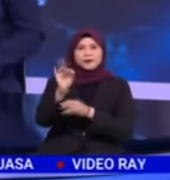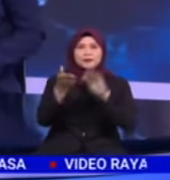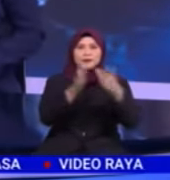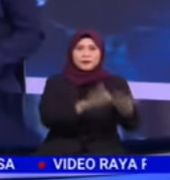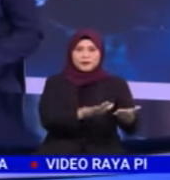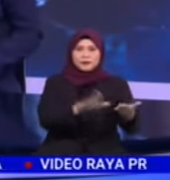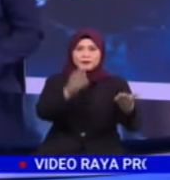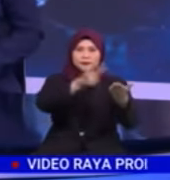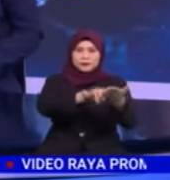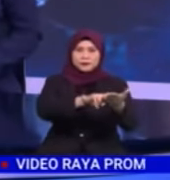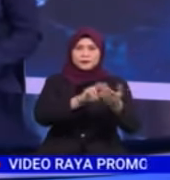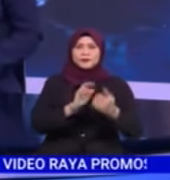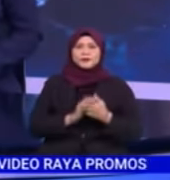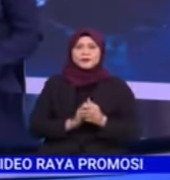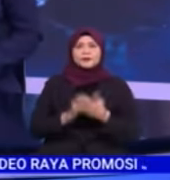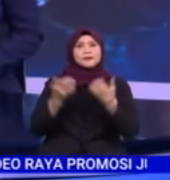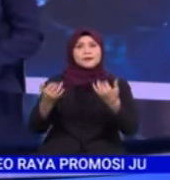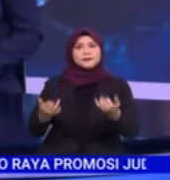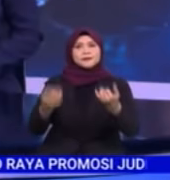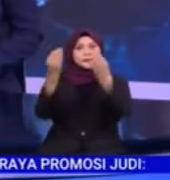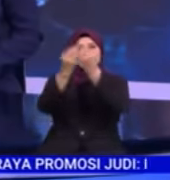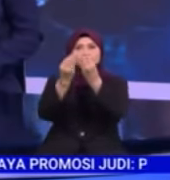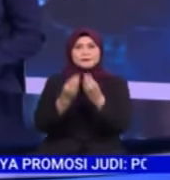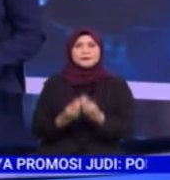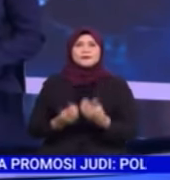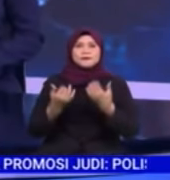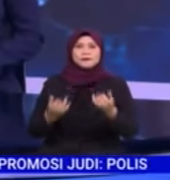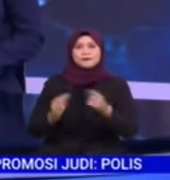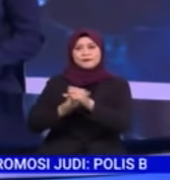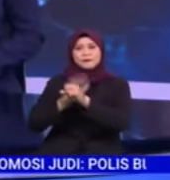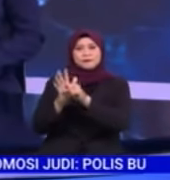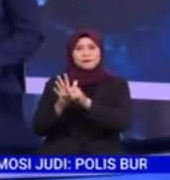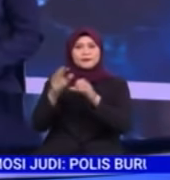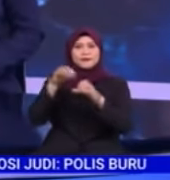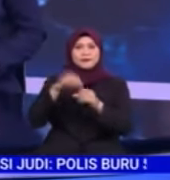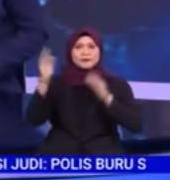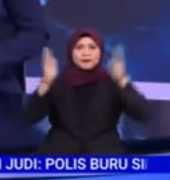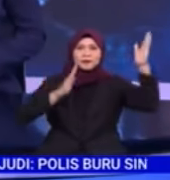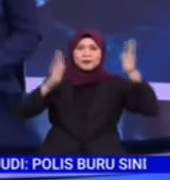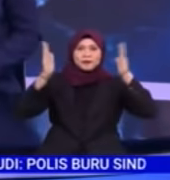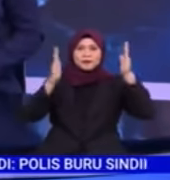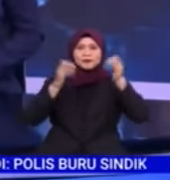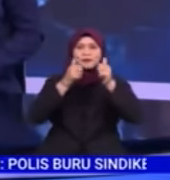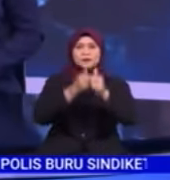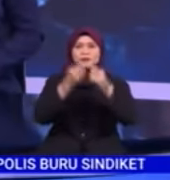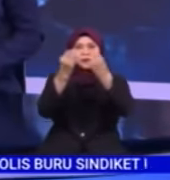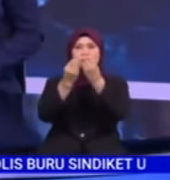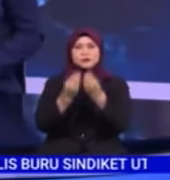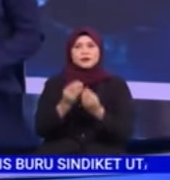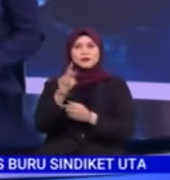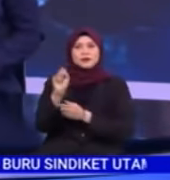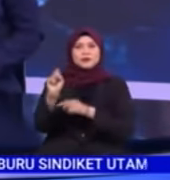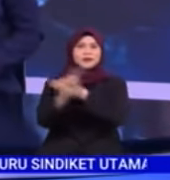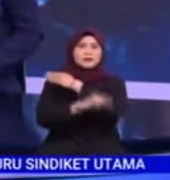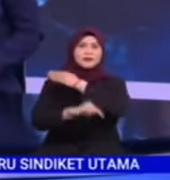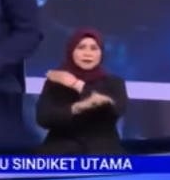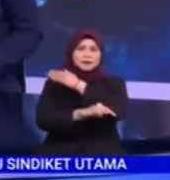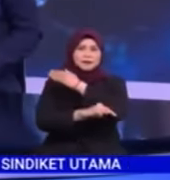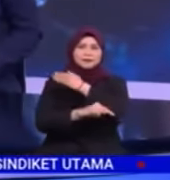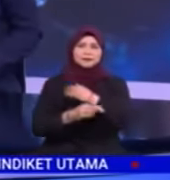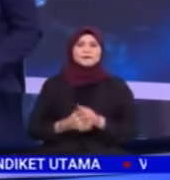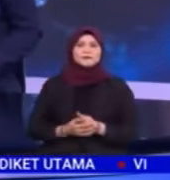kematian direcord kami berikut statistik terkini covert 19 dalam negara diikuti jumlah kiss mengikuti